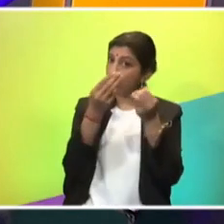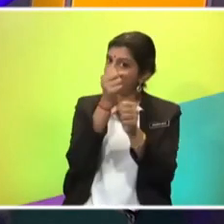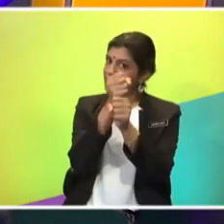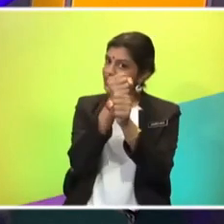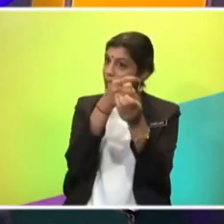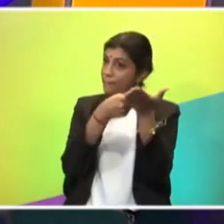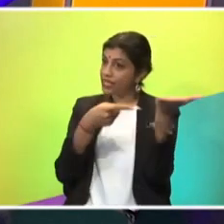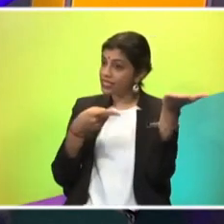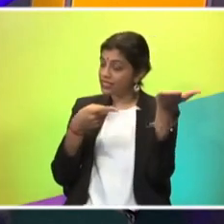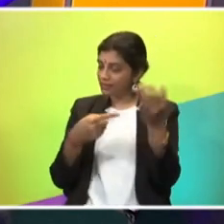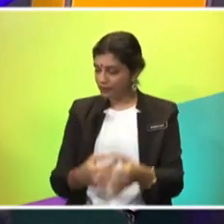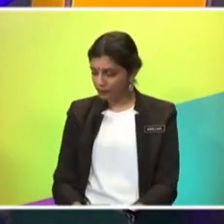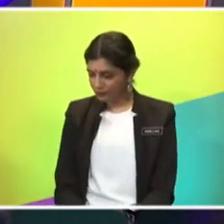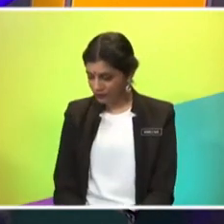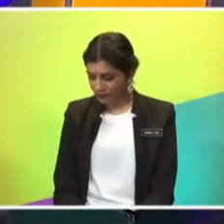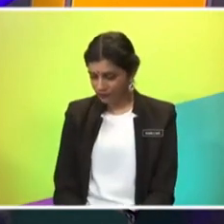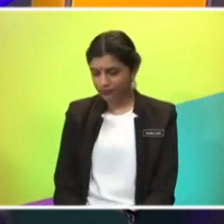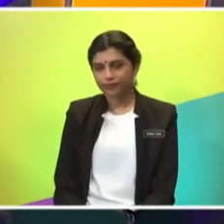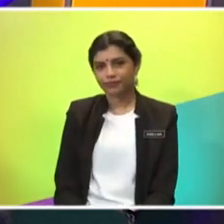Adik Yulis nak jadi apa besar-besar nanti?